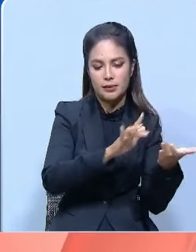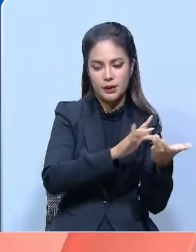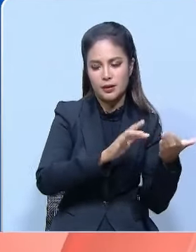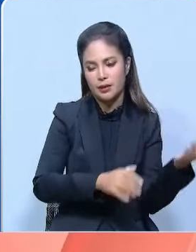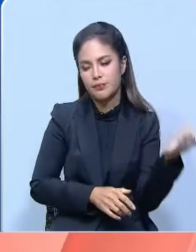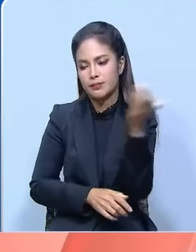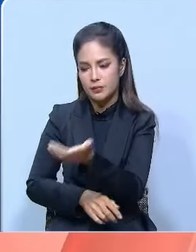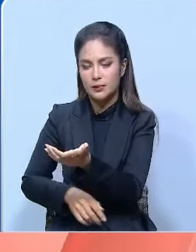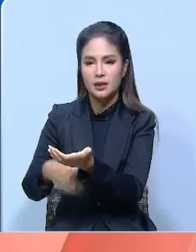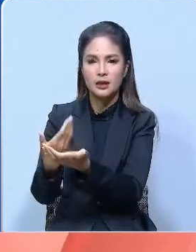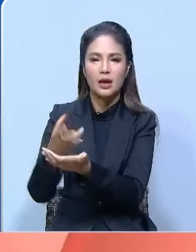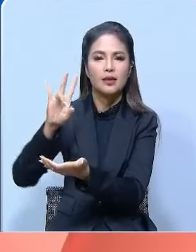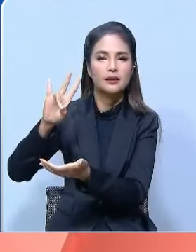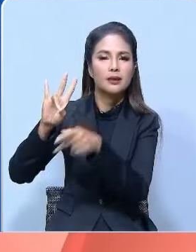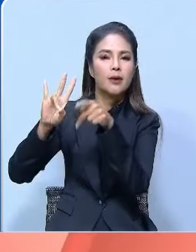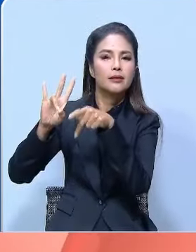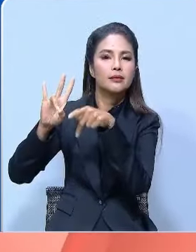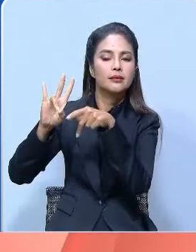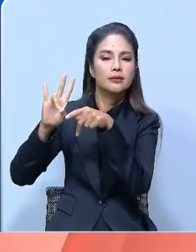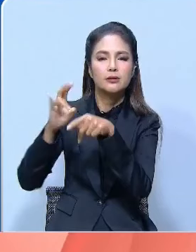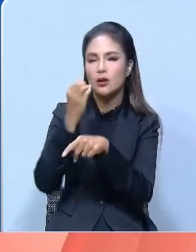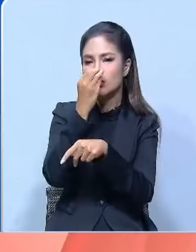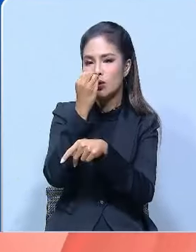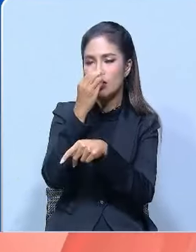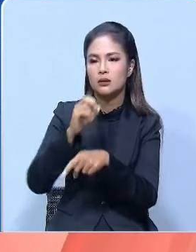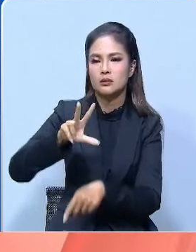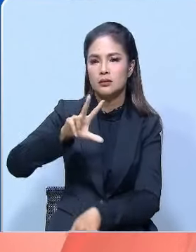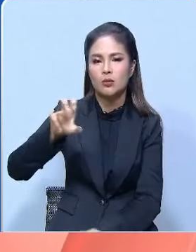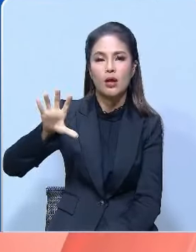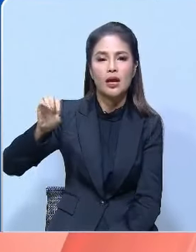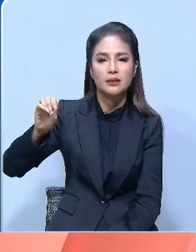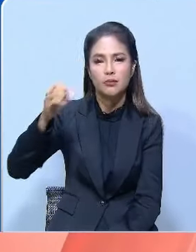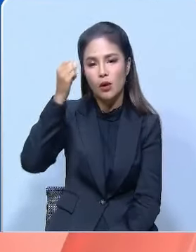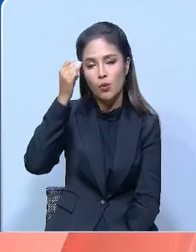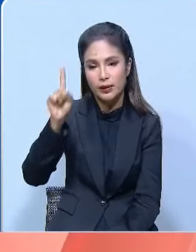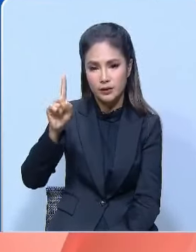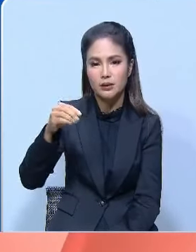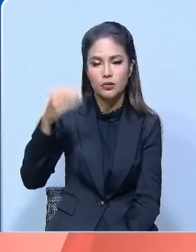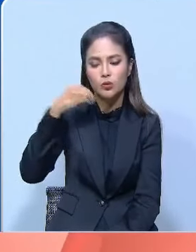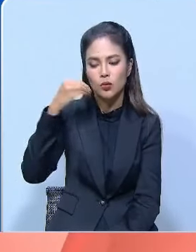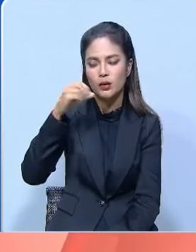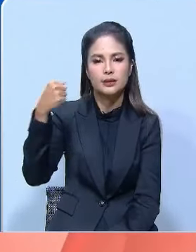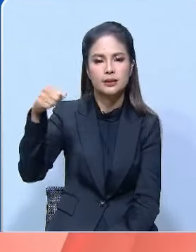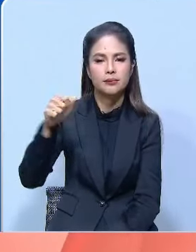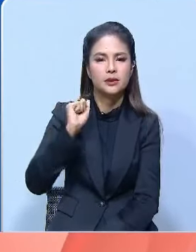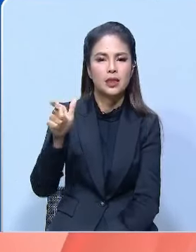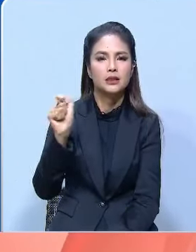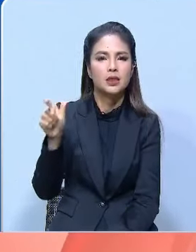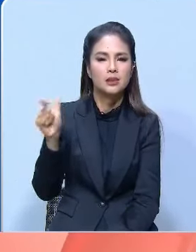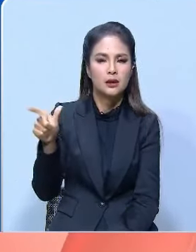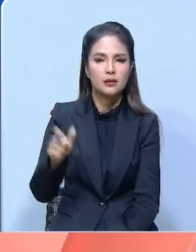แลกกับเงิน 7,000บาทเพะพร้อมกับดอกเบี้ย 350บาทต่อวันต้องจ่ายทุกวันที่ 10ค่ะอื